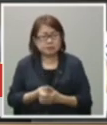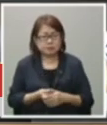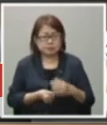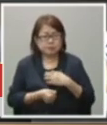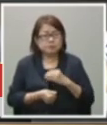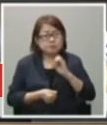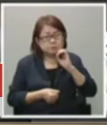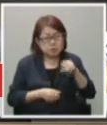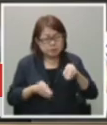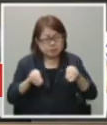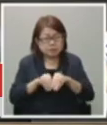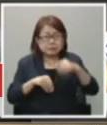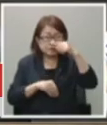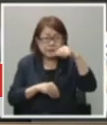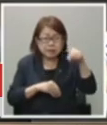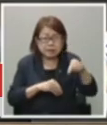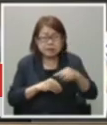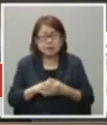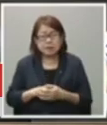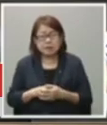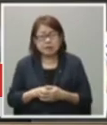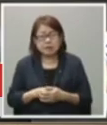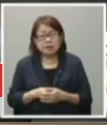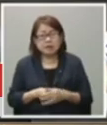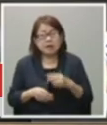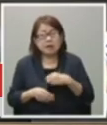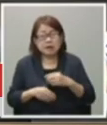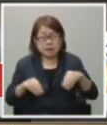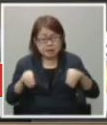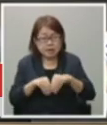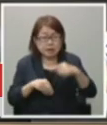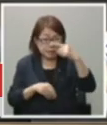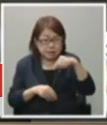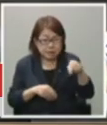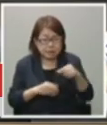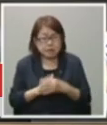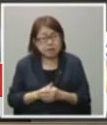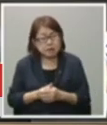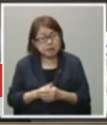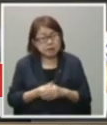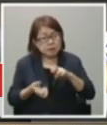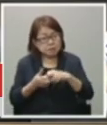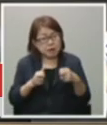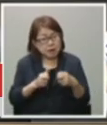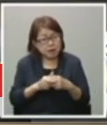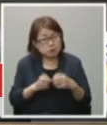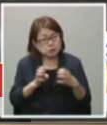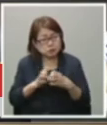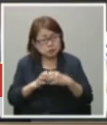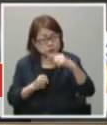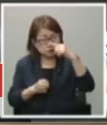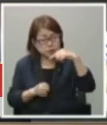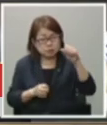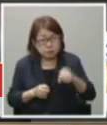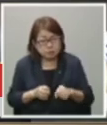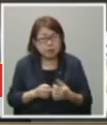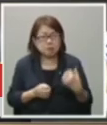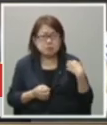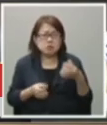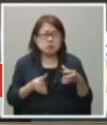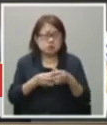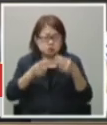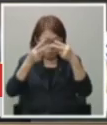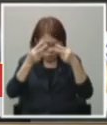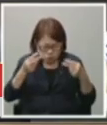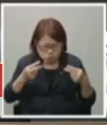านที่วัน MDB ใช้อำนาจเหล่านี้มาแทรกแซงประเทศไทยหรือเปล่านอกจากจะมีก่อการร้ายนอกจ